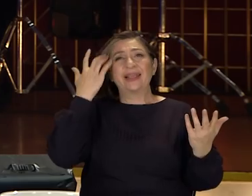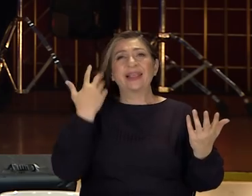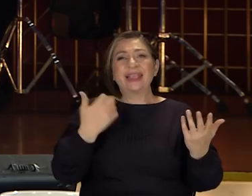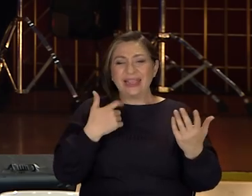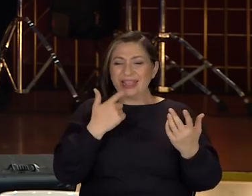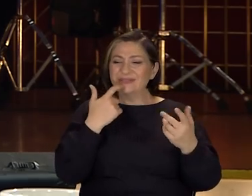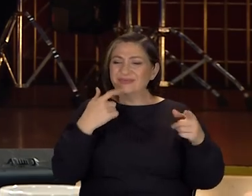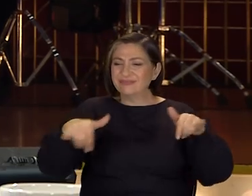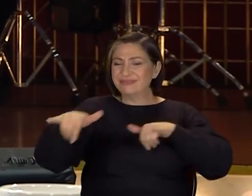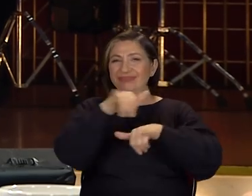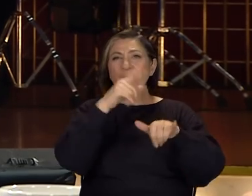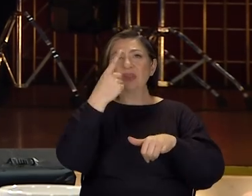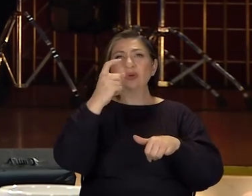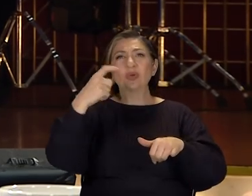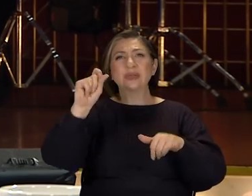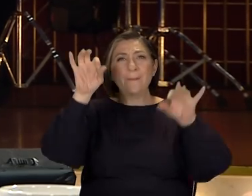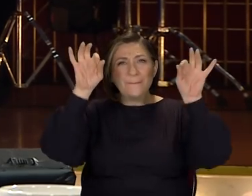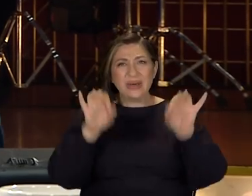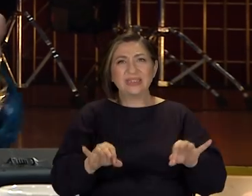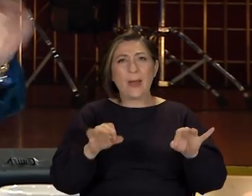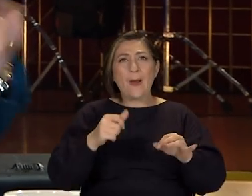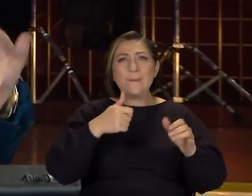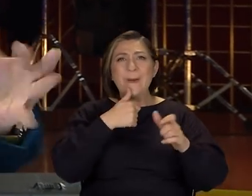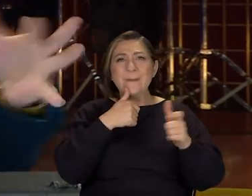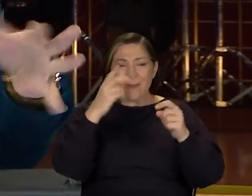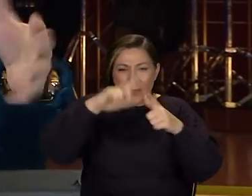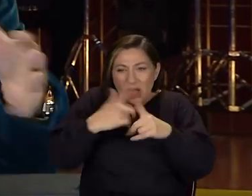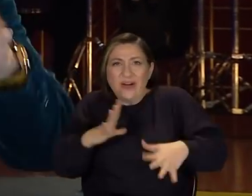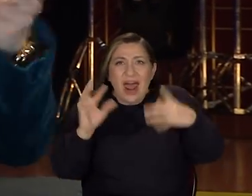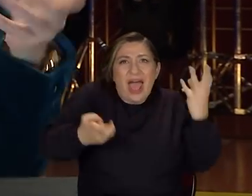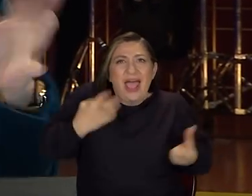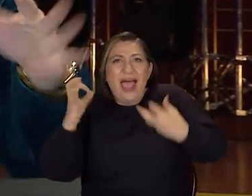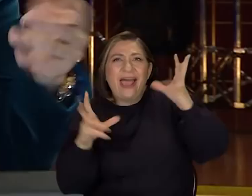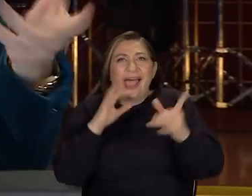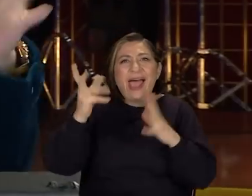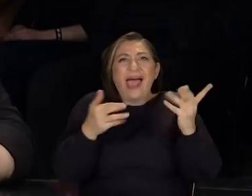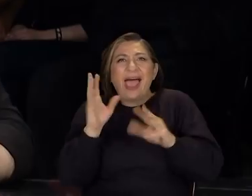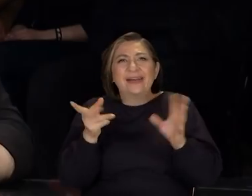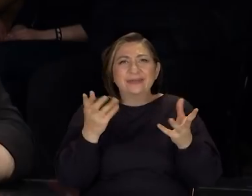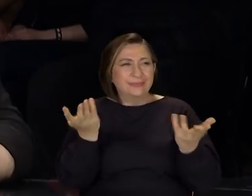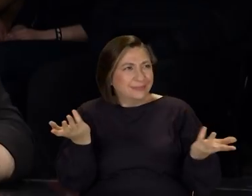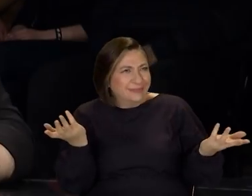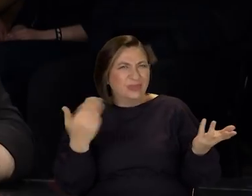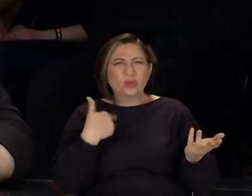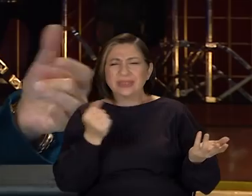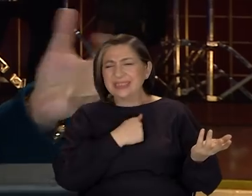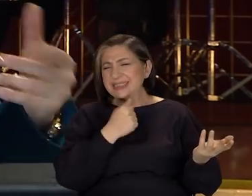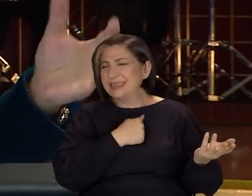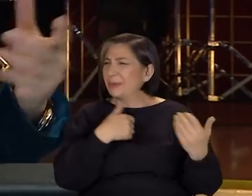çağımın yani benim gibi 90'larda başlayanların baba bir proje var. Var ya bu böyle. Hebe.